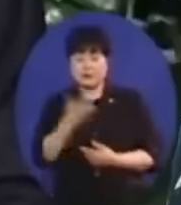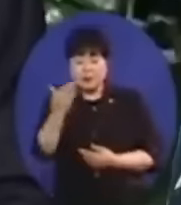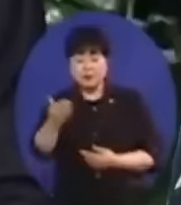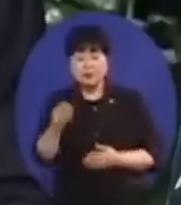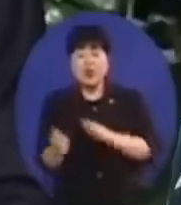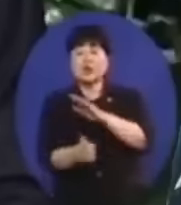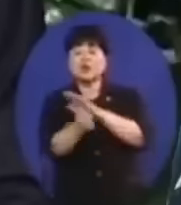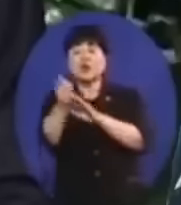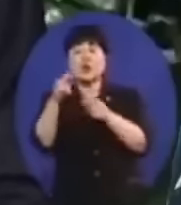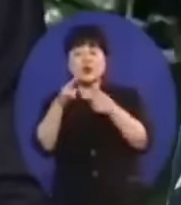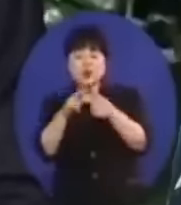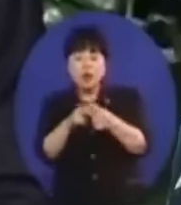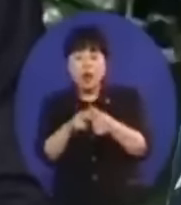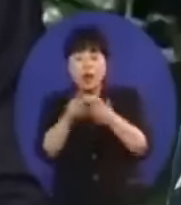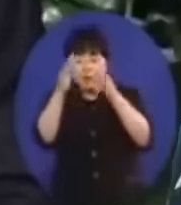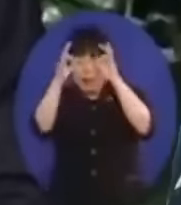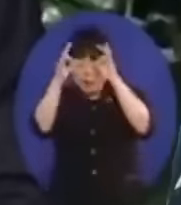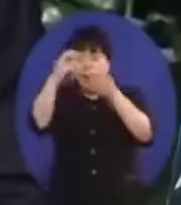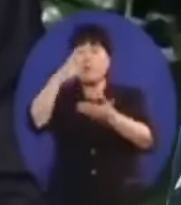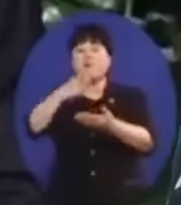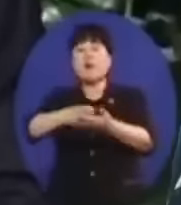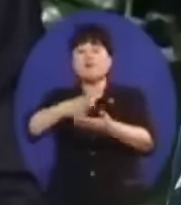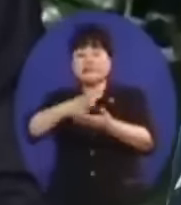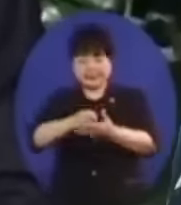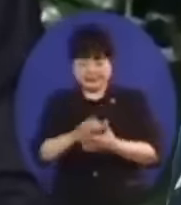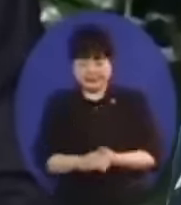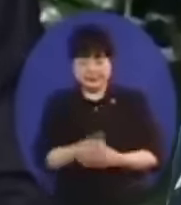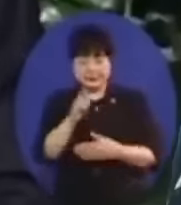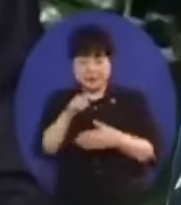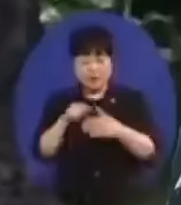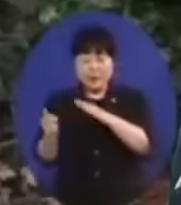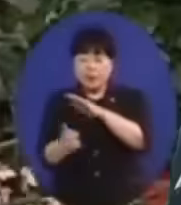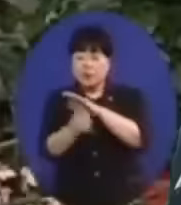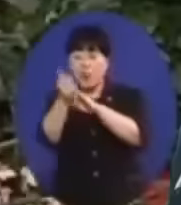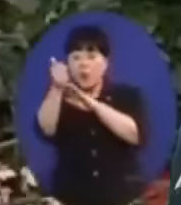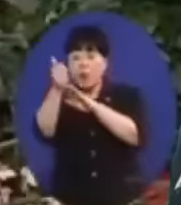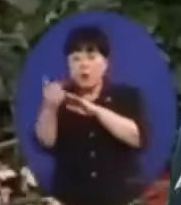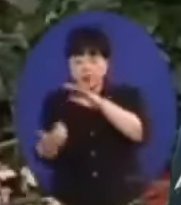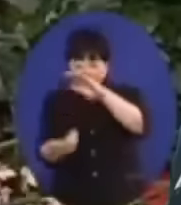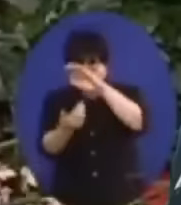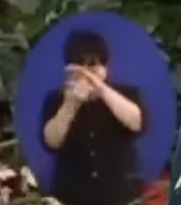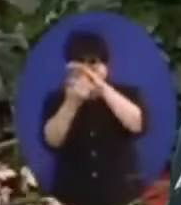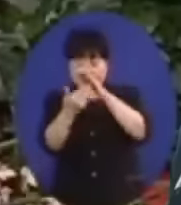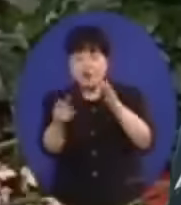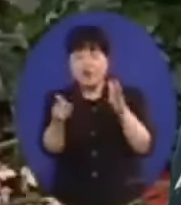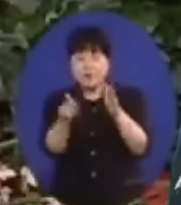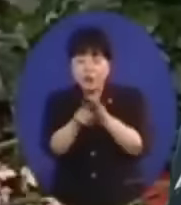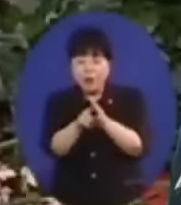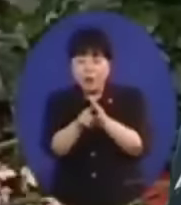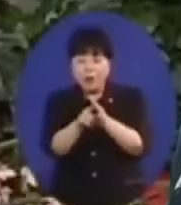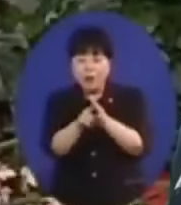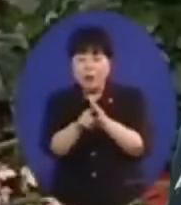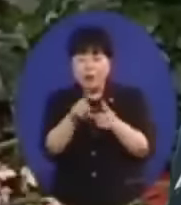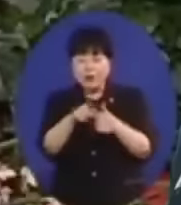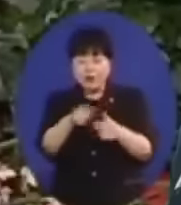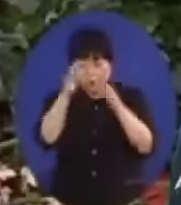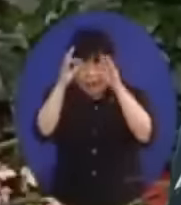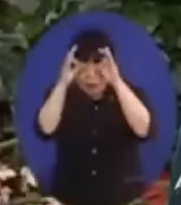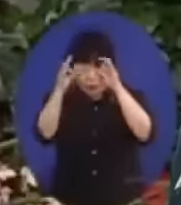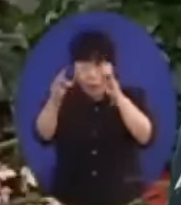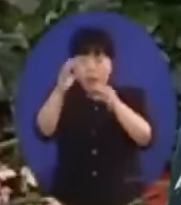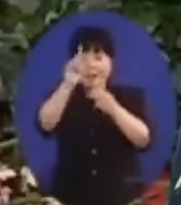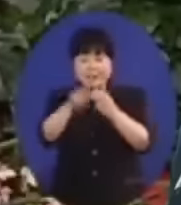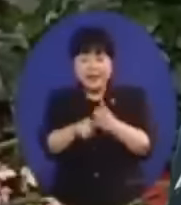바로 소원과 바라봄의 법칙인 것입니다. 우리 마음의 소원이 이루어질 것을 믿고 그것을 바라보면 나갈